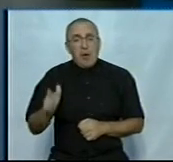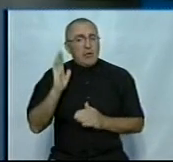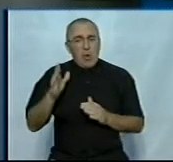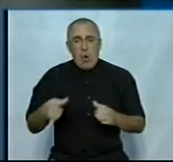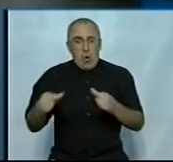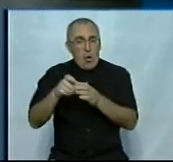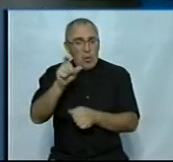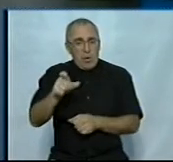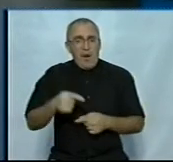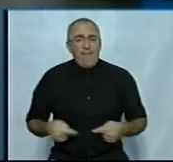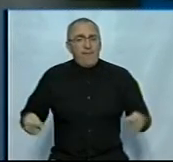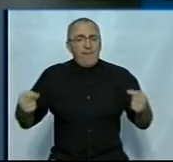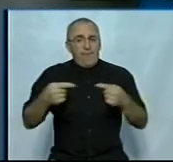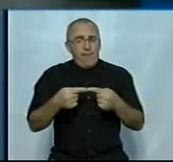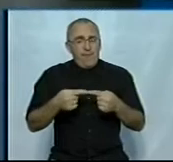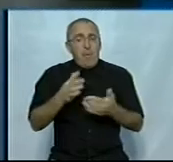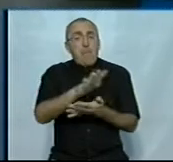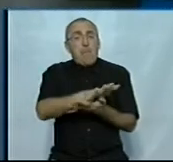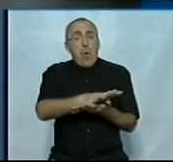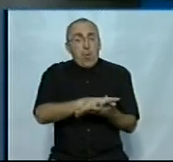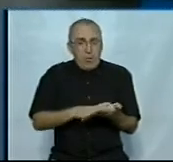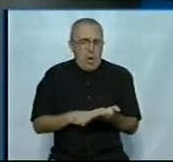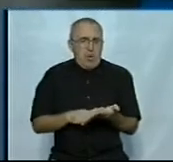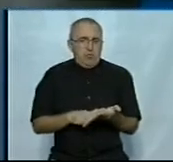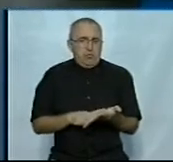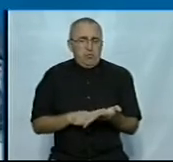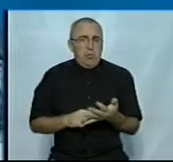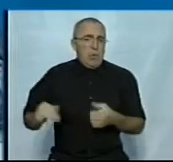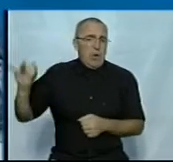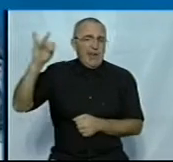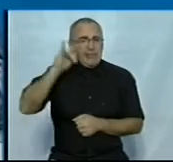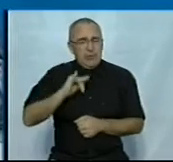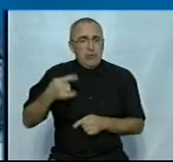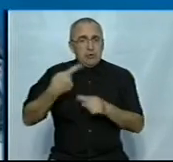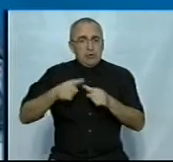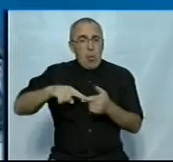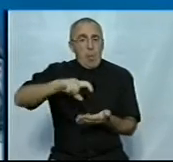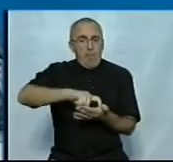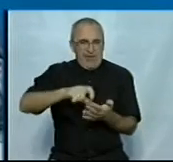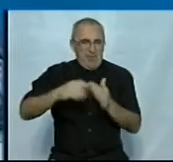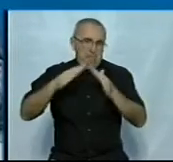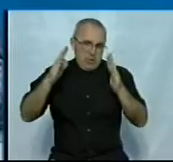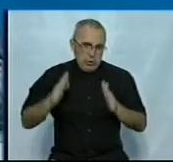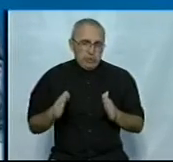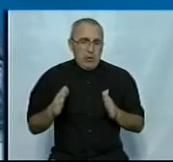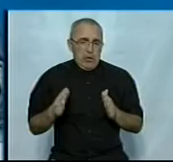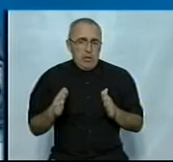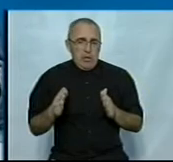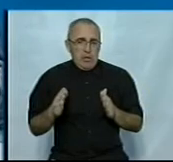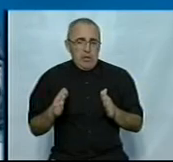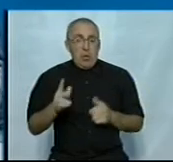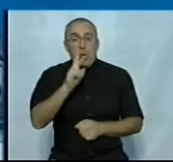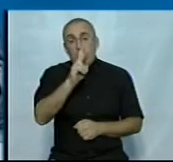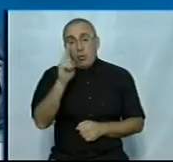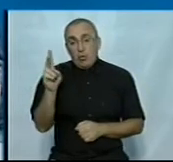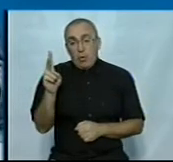громада визначить подальшу історію цього приміщення. І